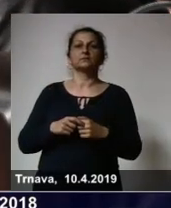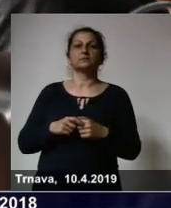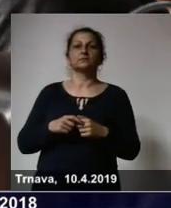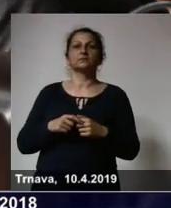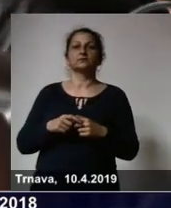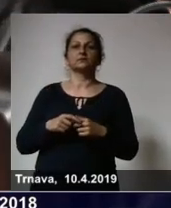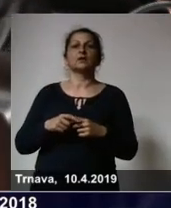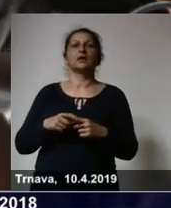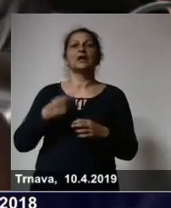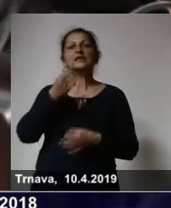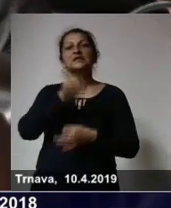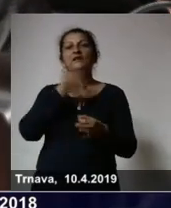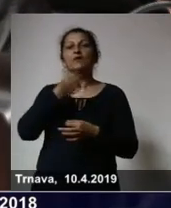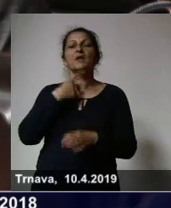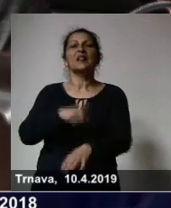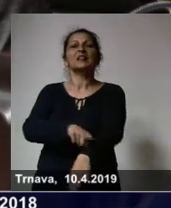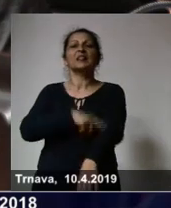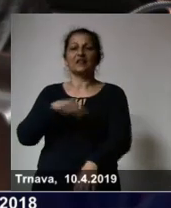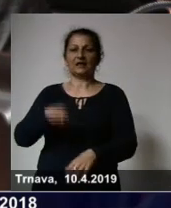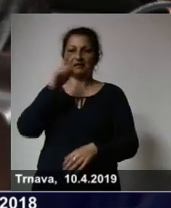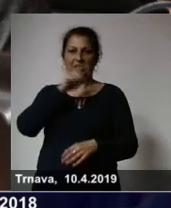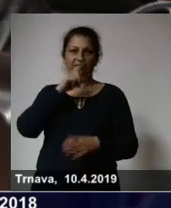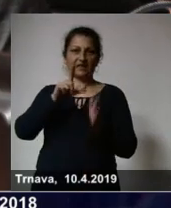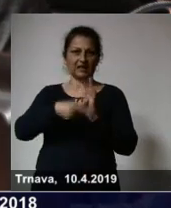informácia o celkovej sume dlhu Trnavského samosprávneho kraja k